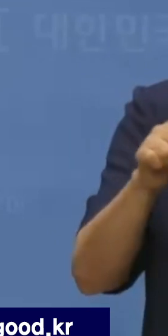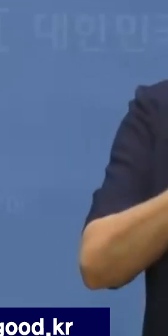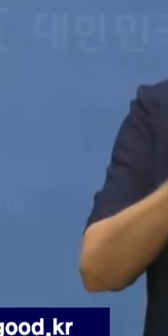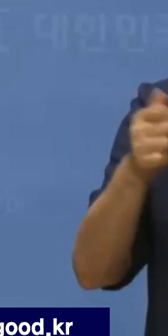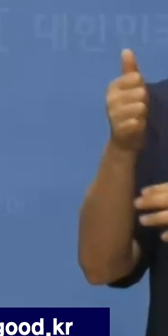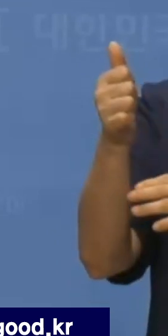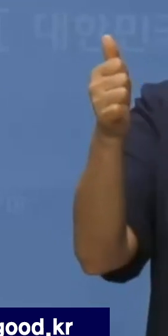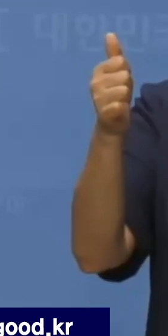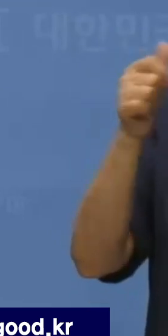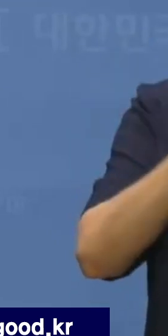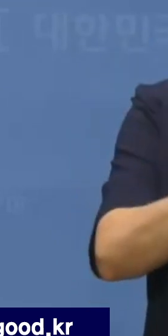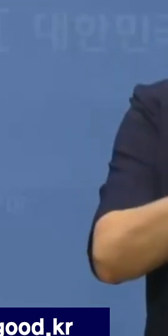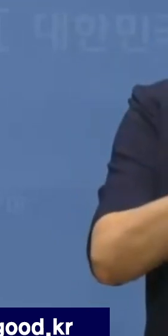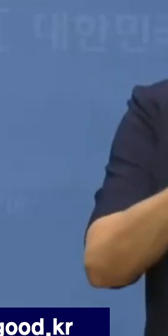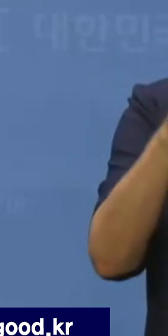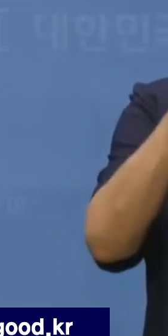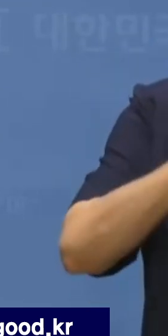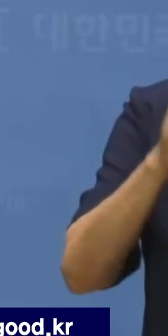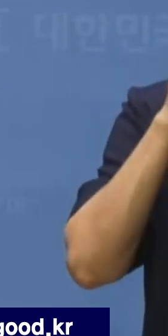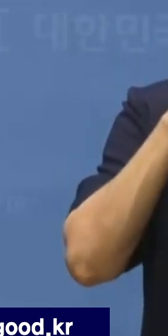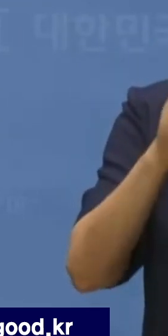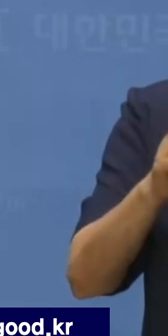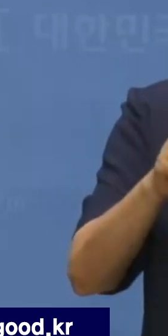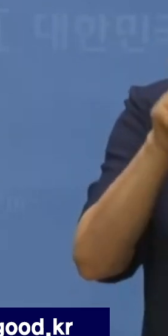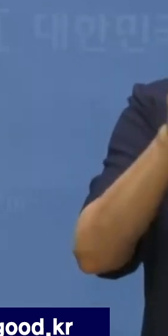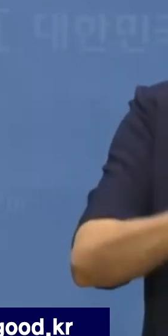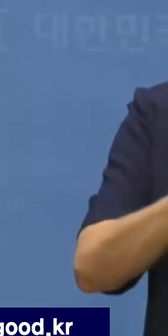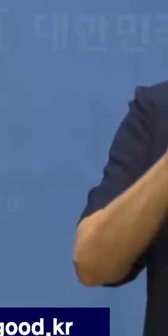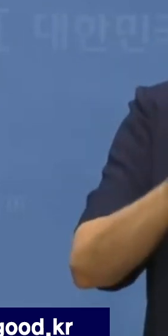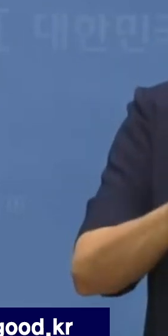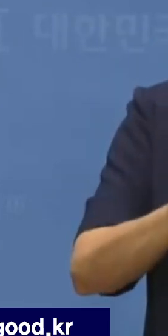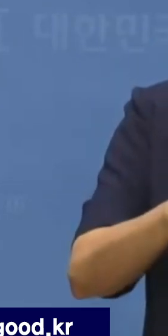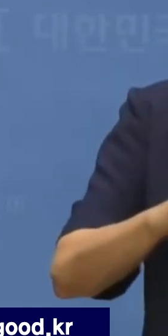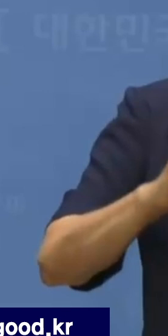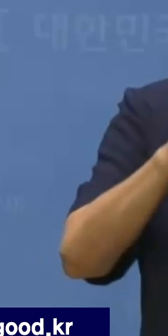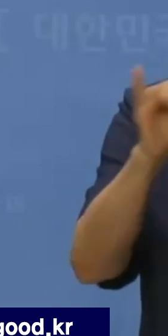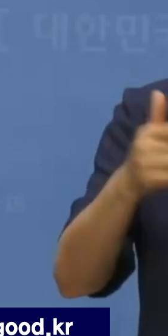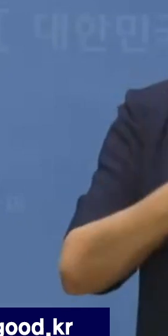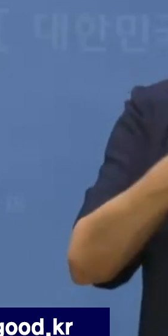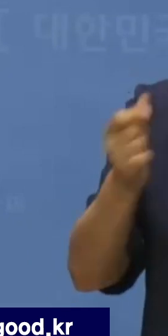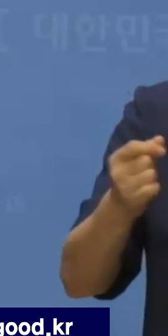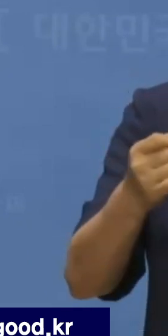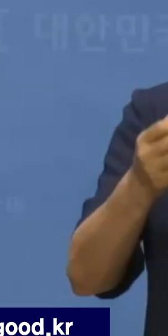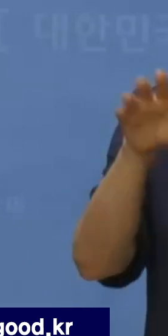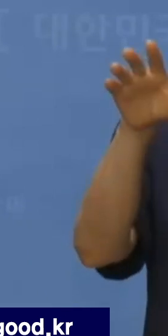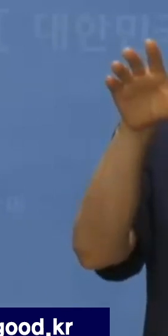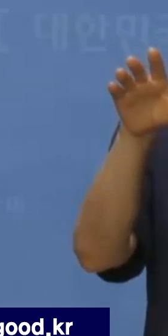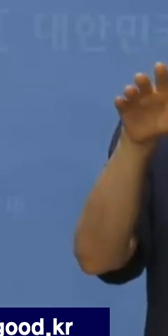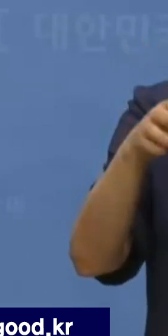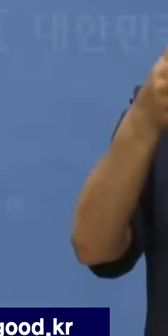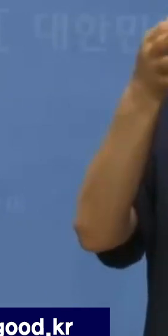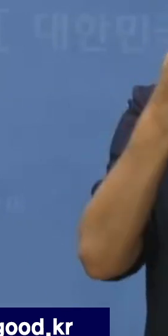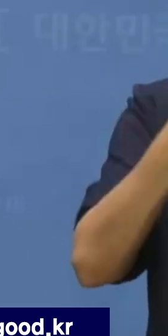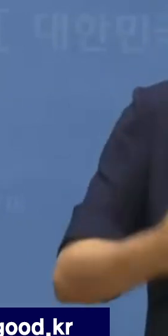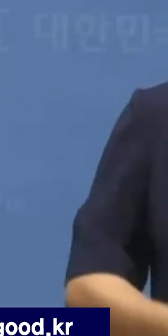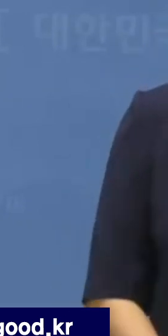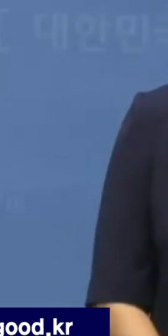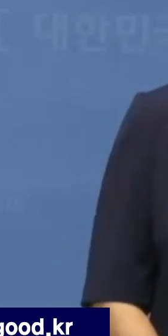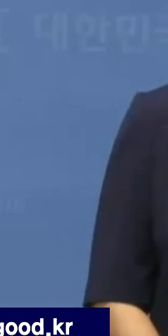아들의 폭력 행위 중 어느 게 더 심각해 보이는지 온 국민이 함께 따져봐야